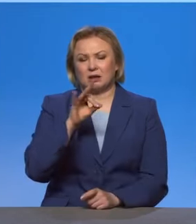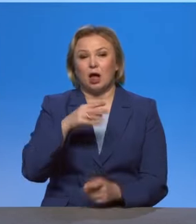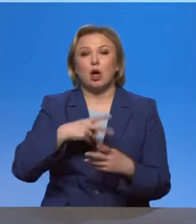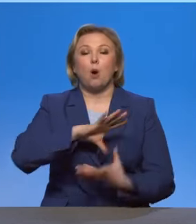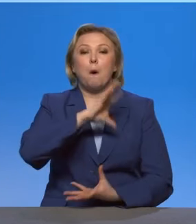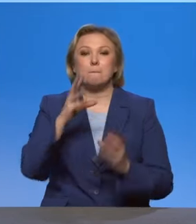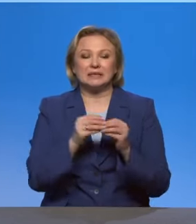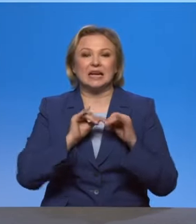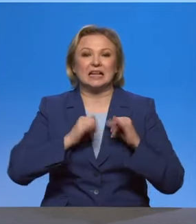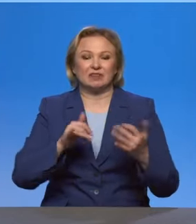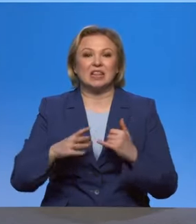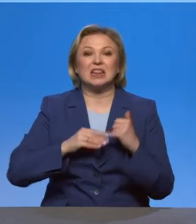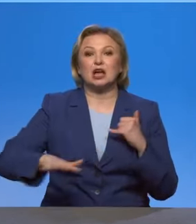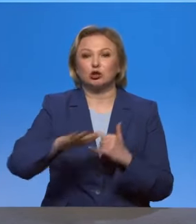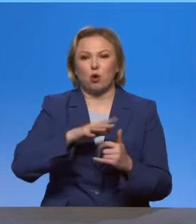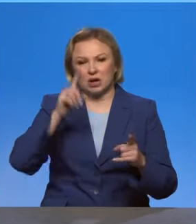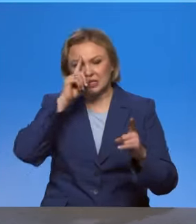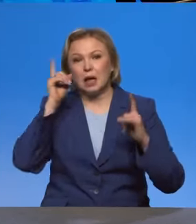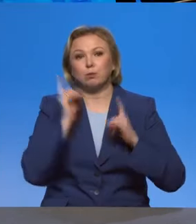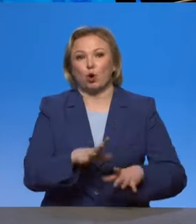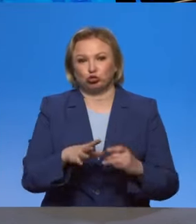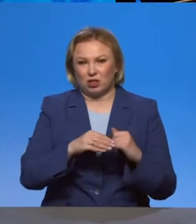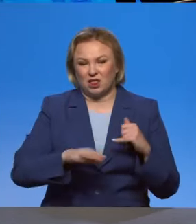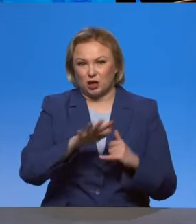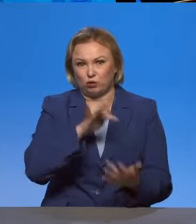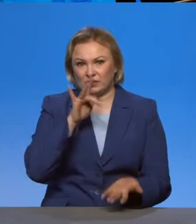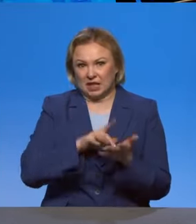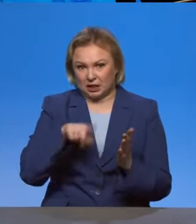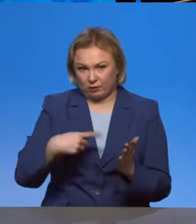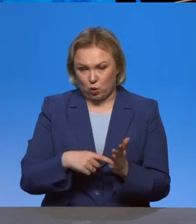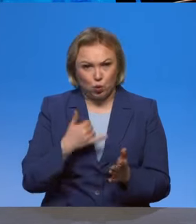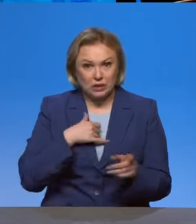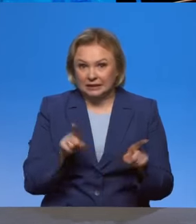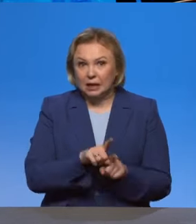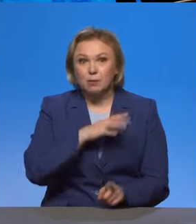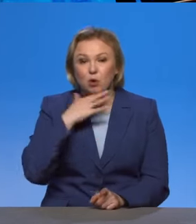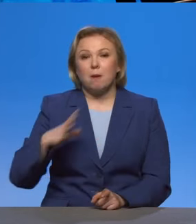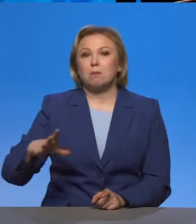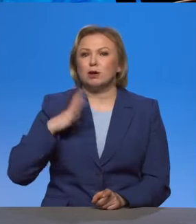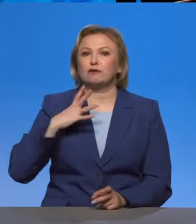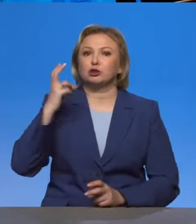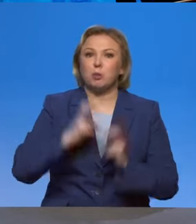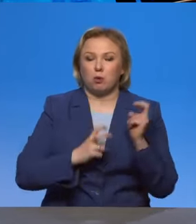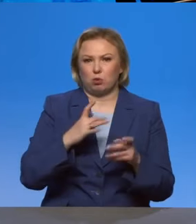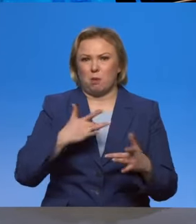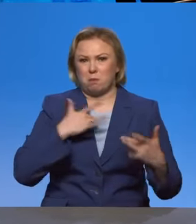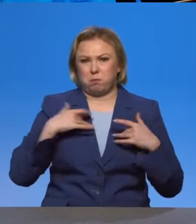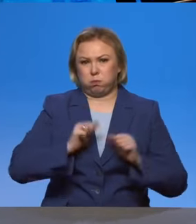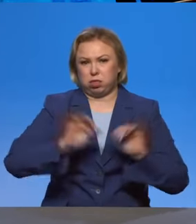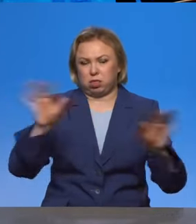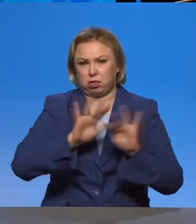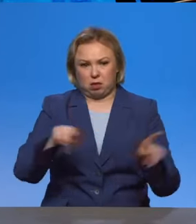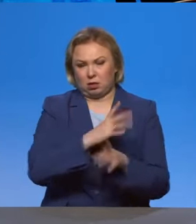территорий, заброшенных территорий в центре города, да, у нас огромное количество таких бывших промзон, которые пылят, да, которые не